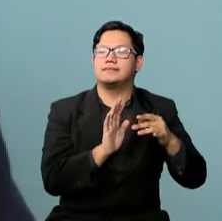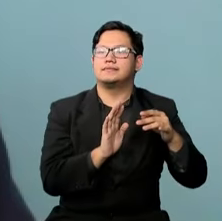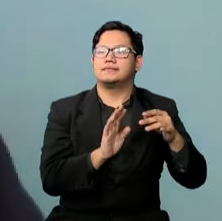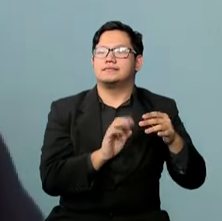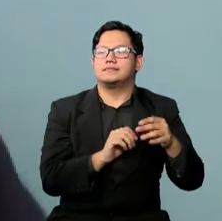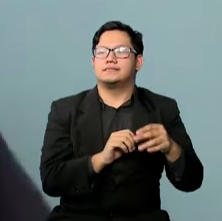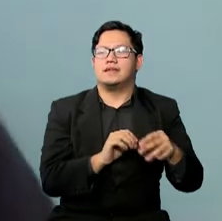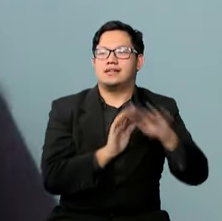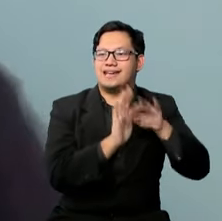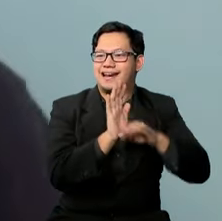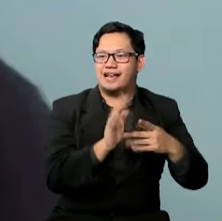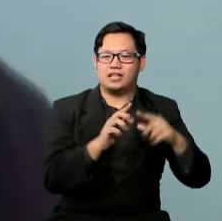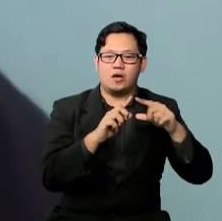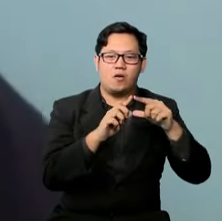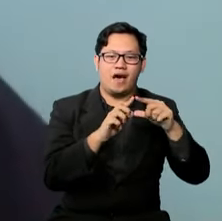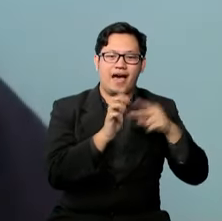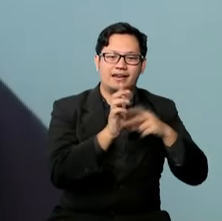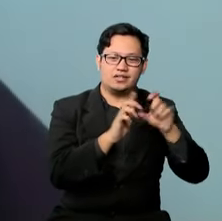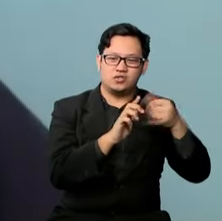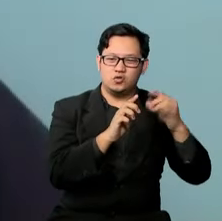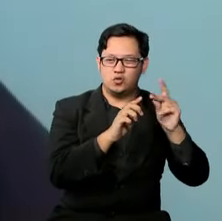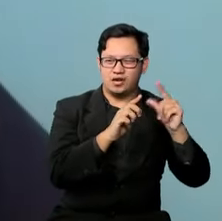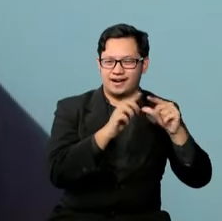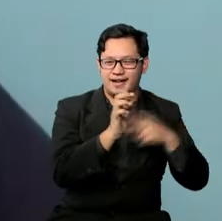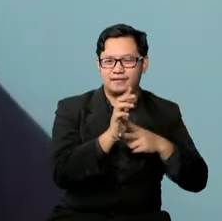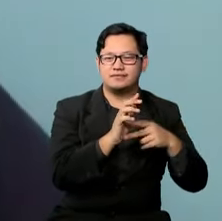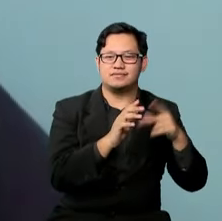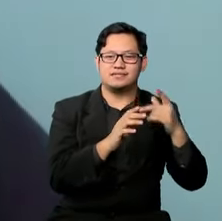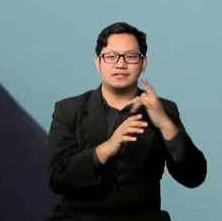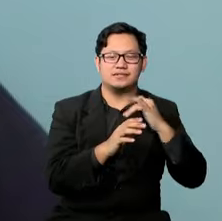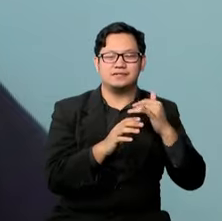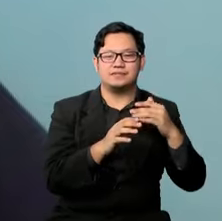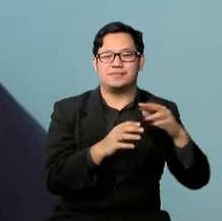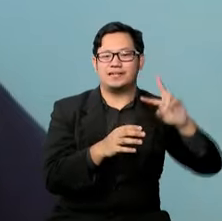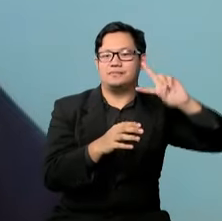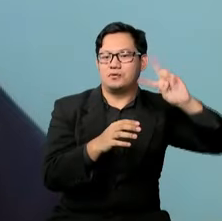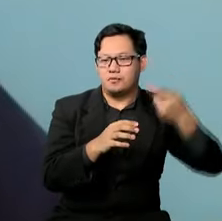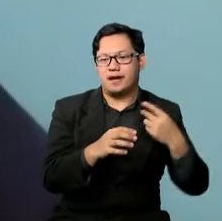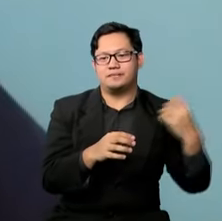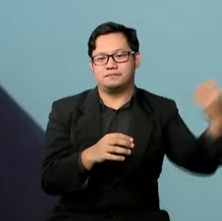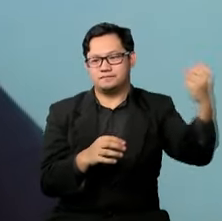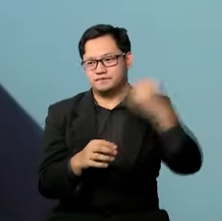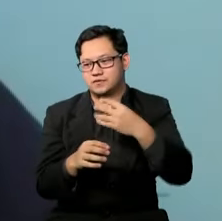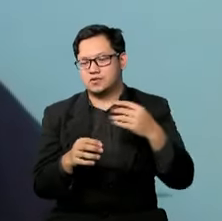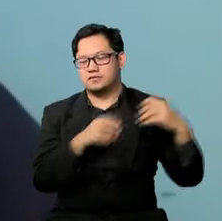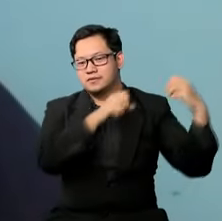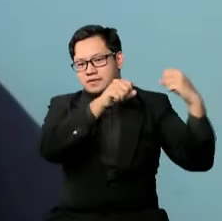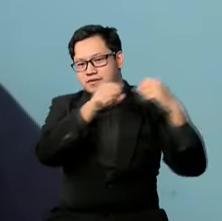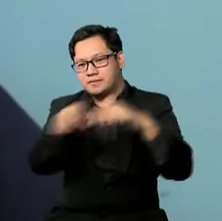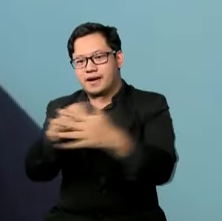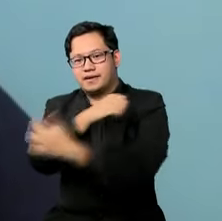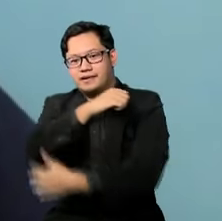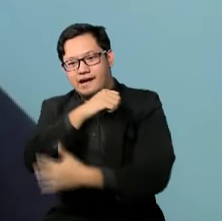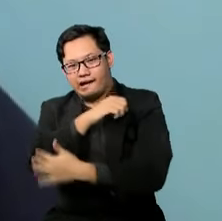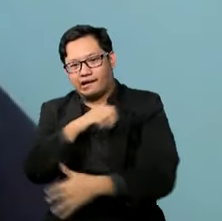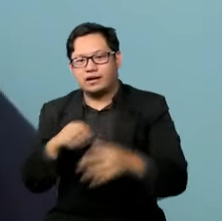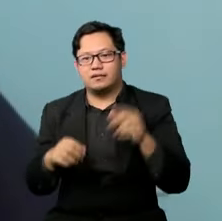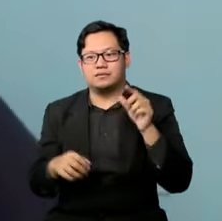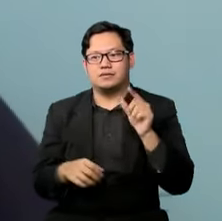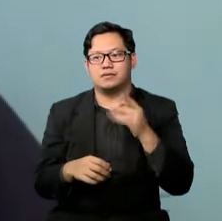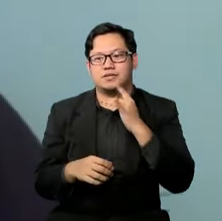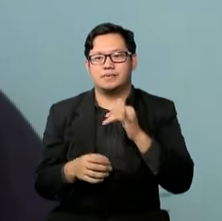pemerintah-pemerintah di seluruh dunia untuk menggunakan data kematian untuk prabo Gan convertan memang dia aja sendiri